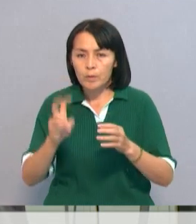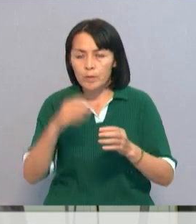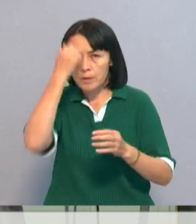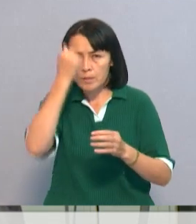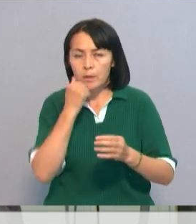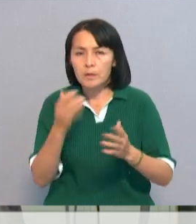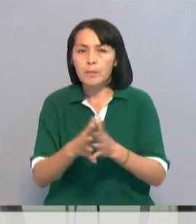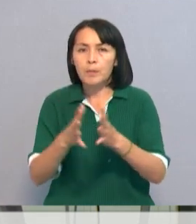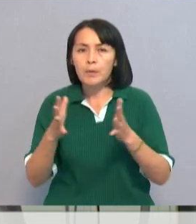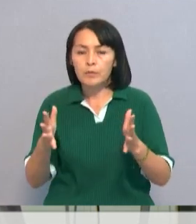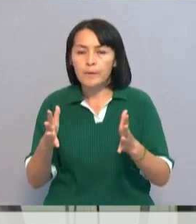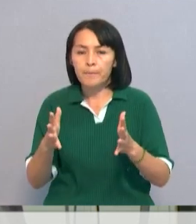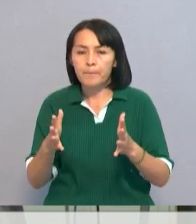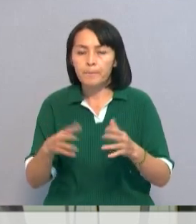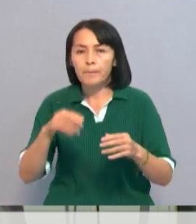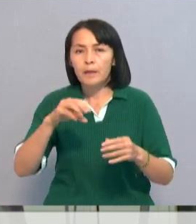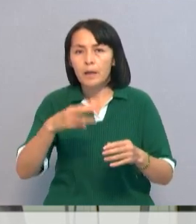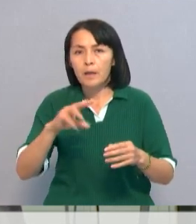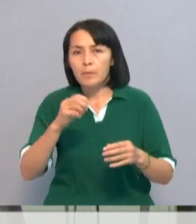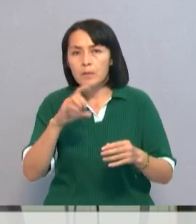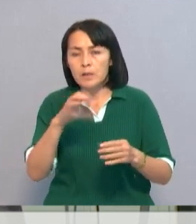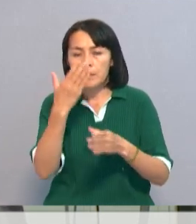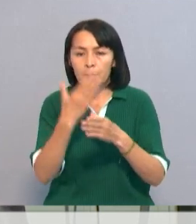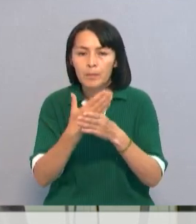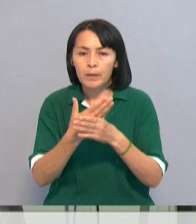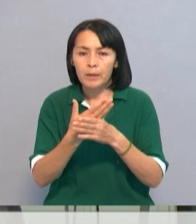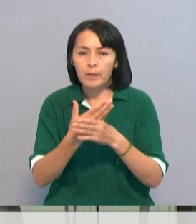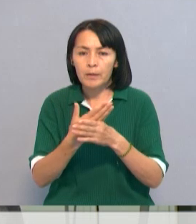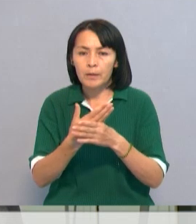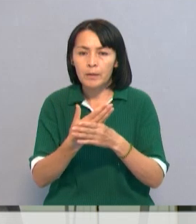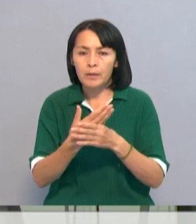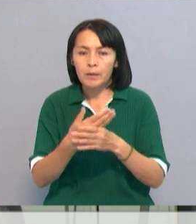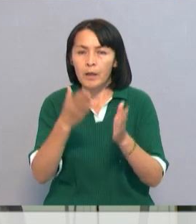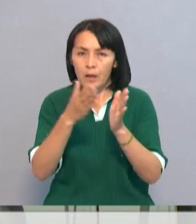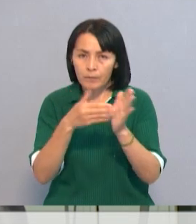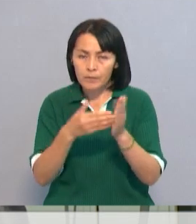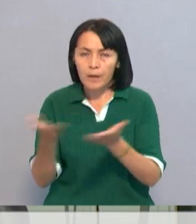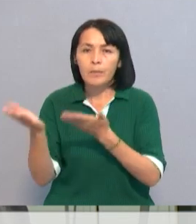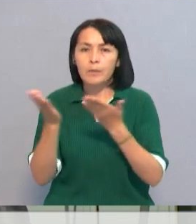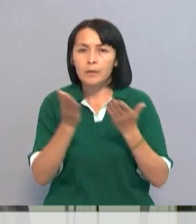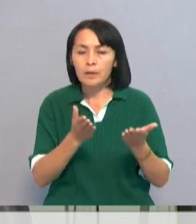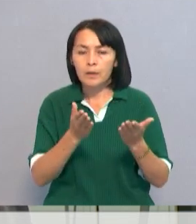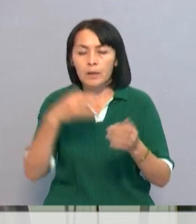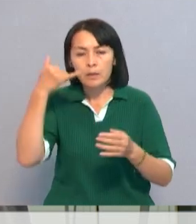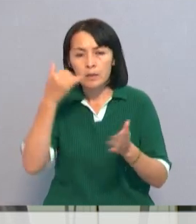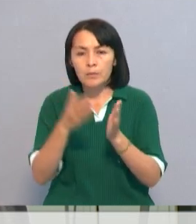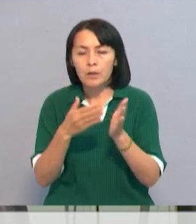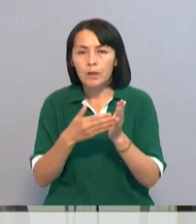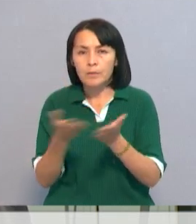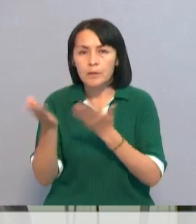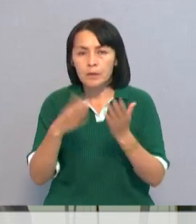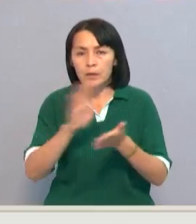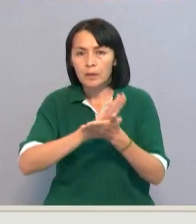Спасибо большое. МЧСникам помогают. Вот вызываем, они приезжают и